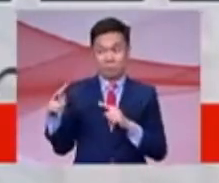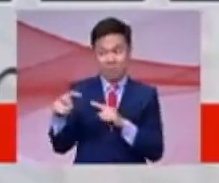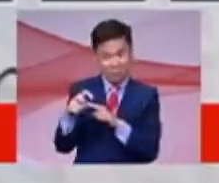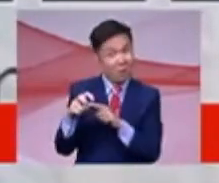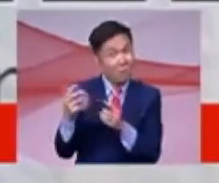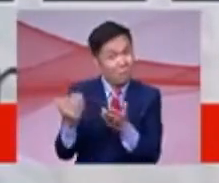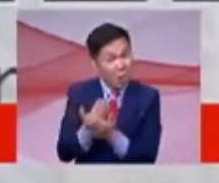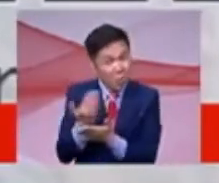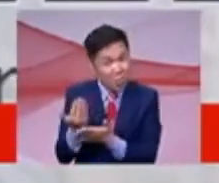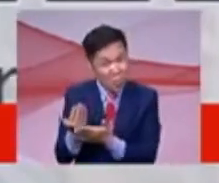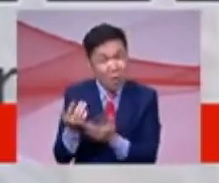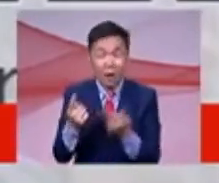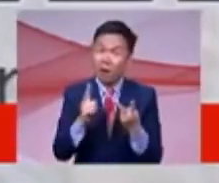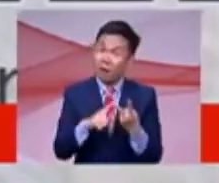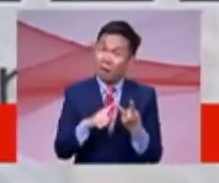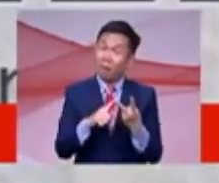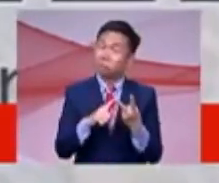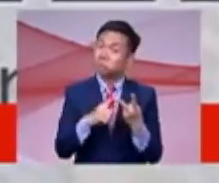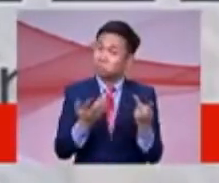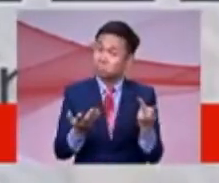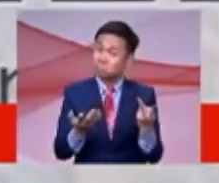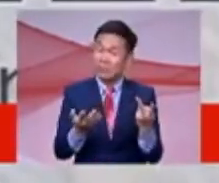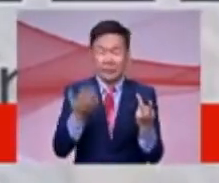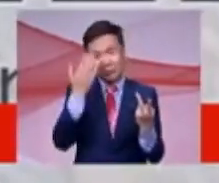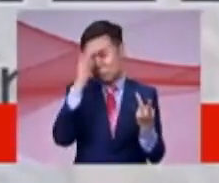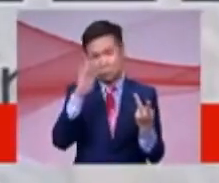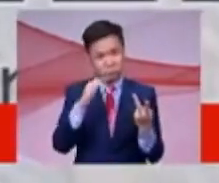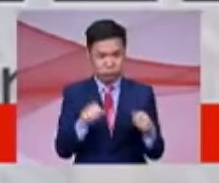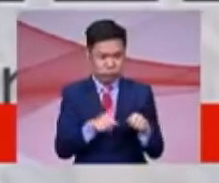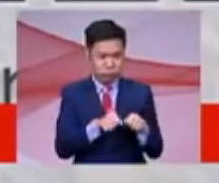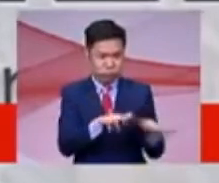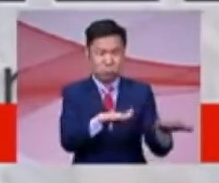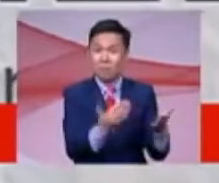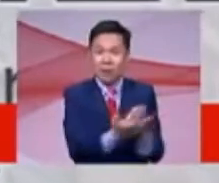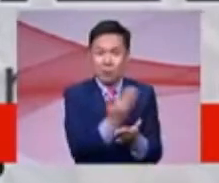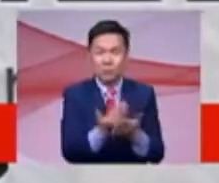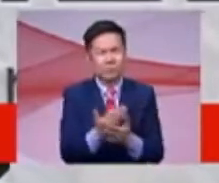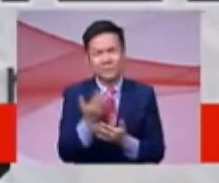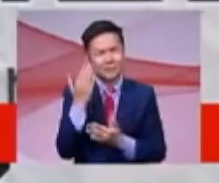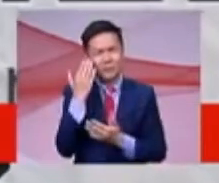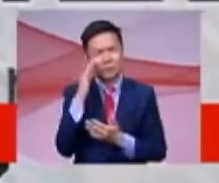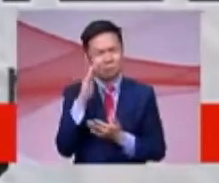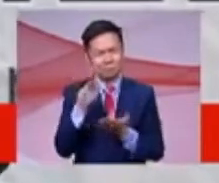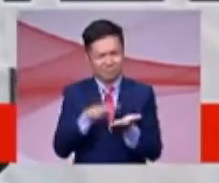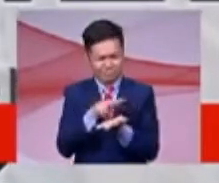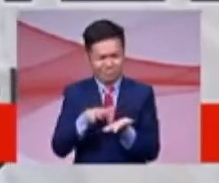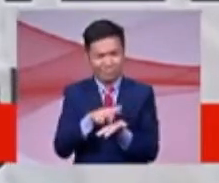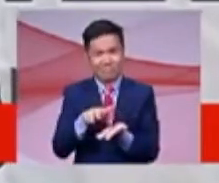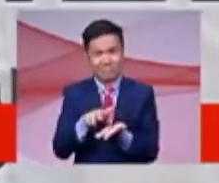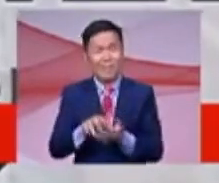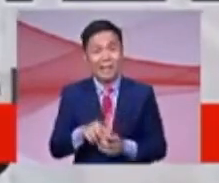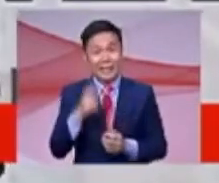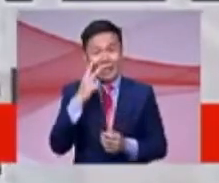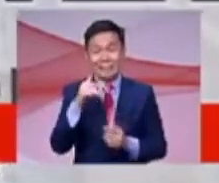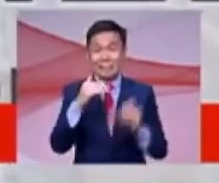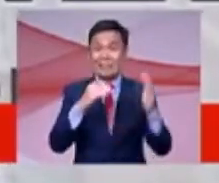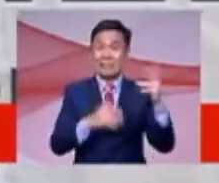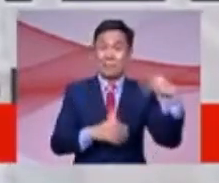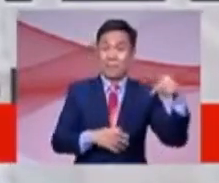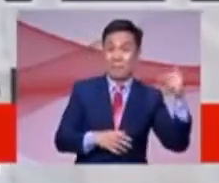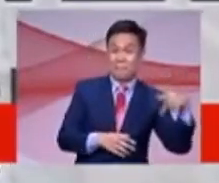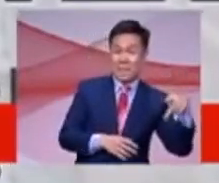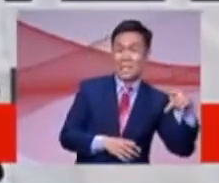baru ataupun jangkitan yang baru kita pasti. Jadi kita lihat sini, iaitu kalau ini adalah kesinambungan